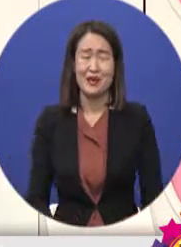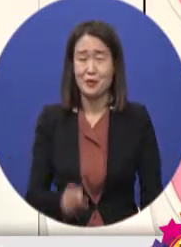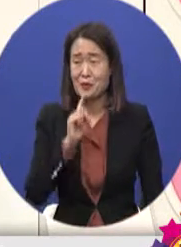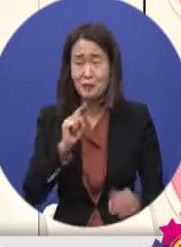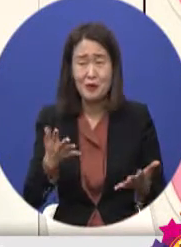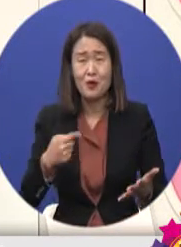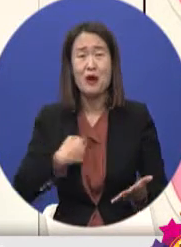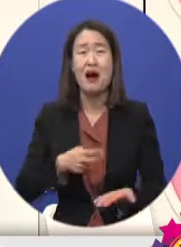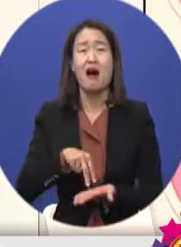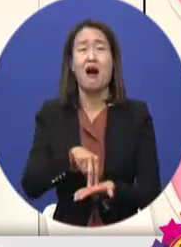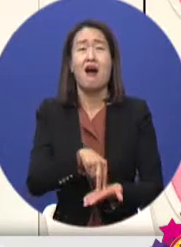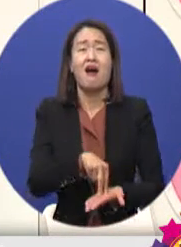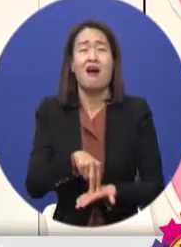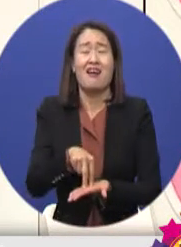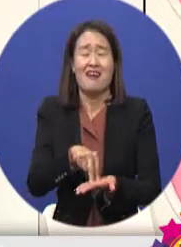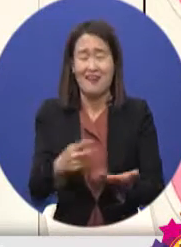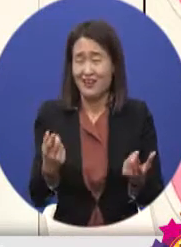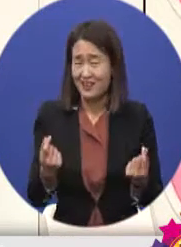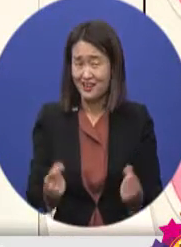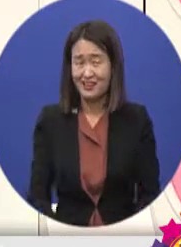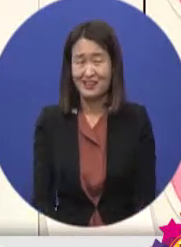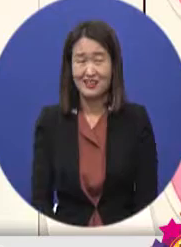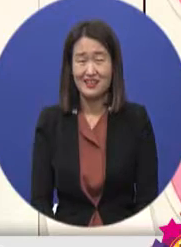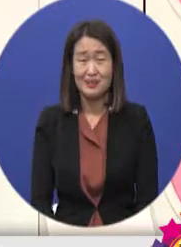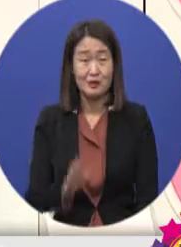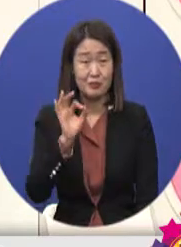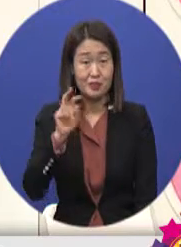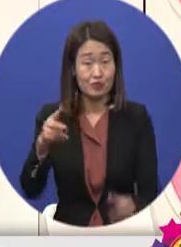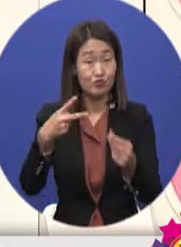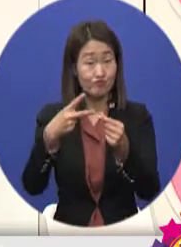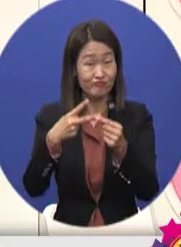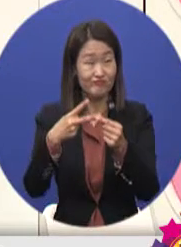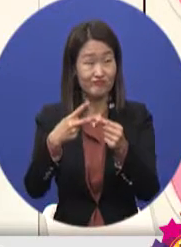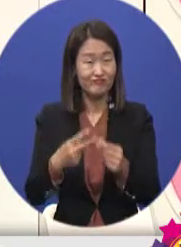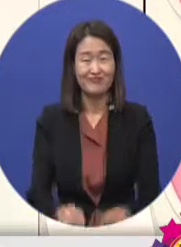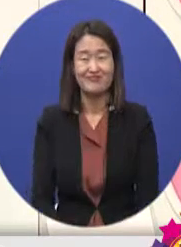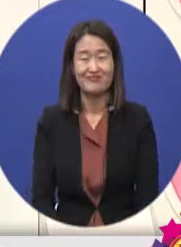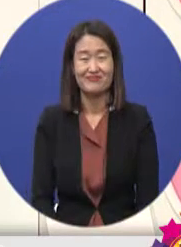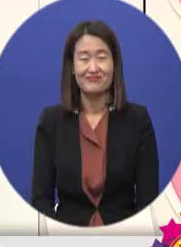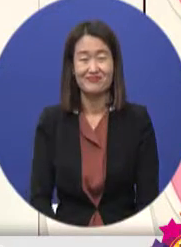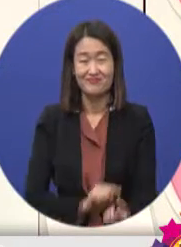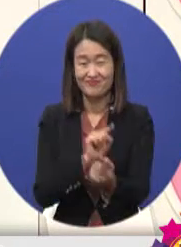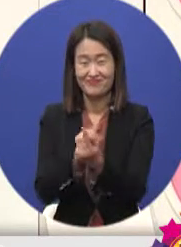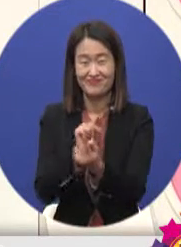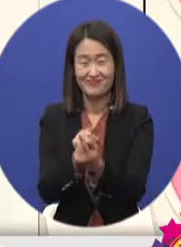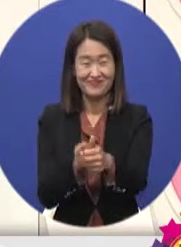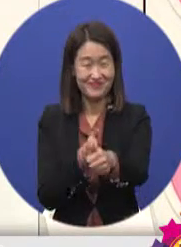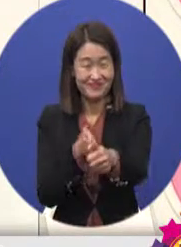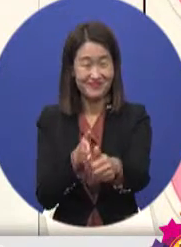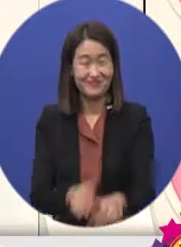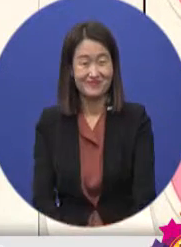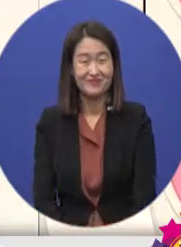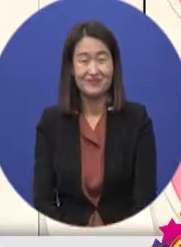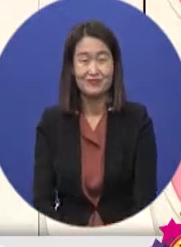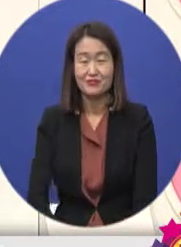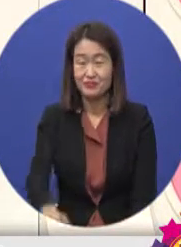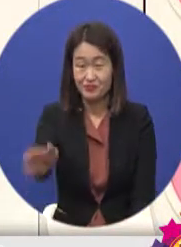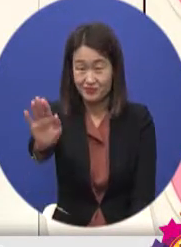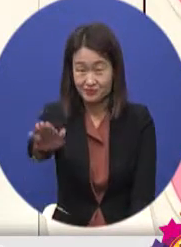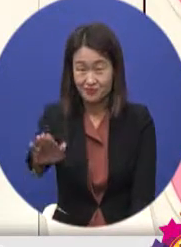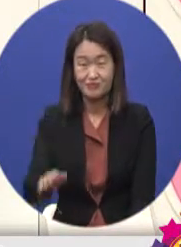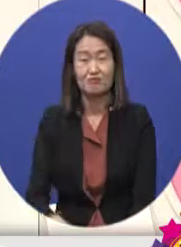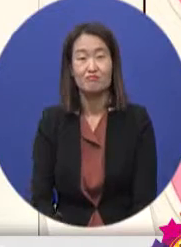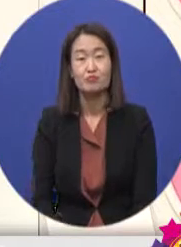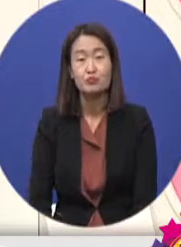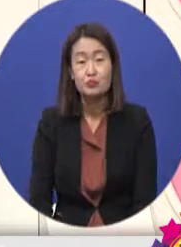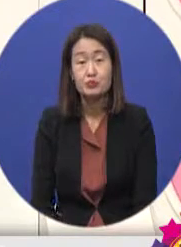한마디가 없으니까 영 좀 허전합니다. 자, 두 번째 즉석 참가자 모셔보도록 하겠습니다. 어서 오세요. 네,